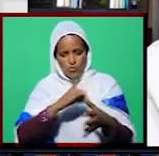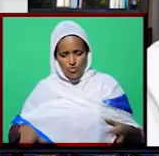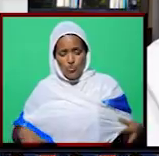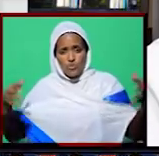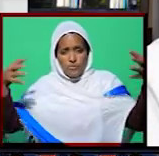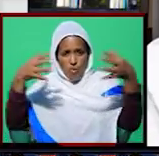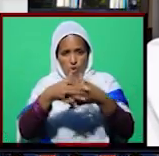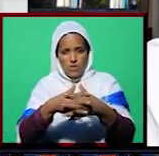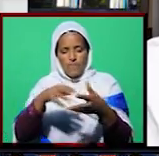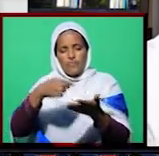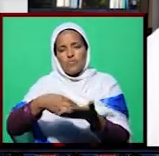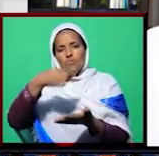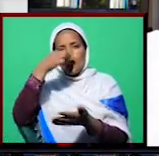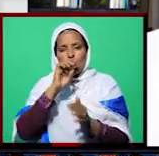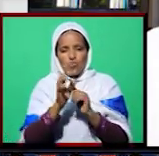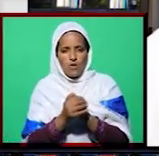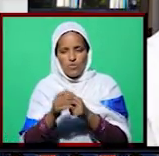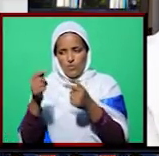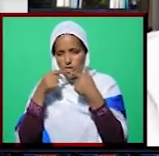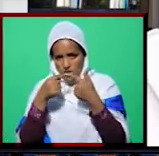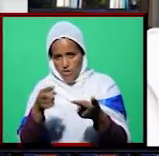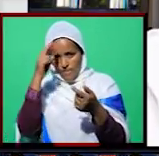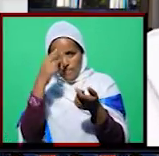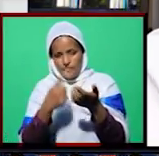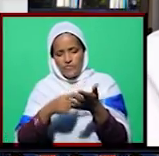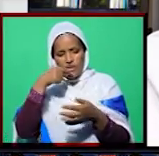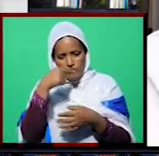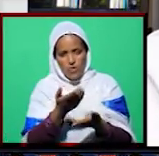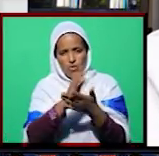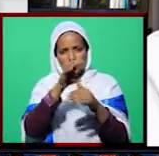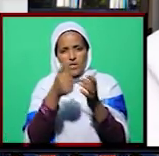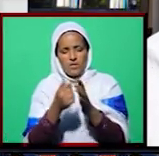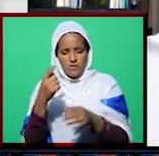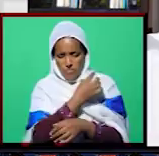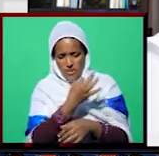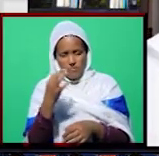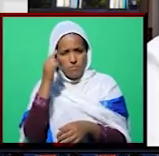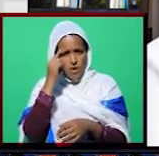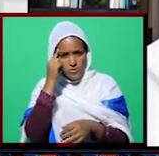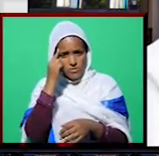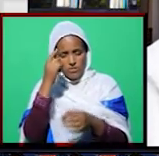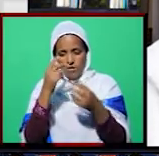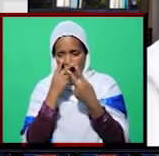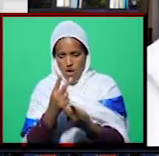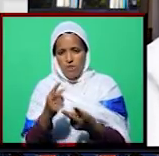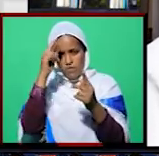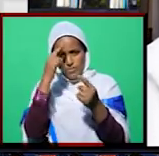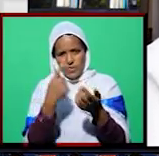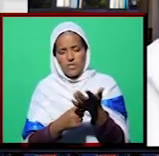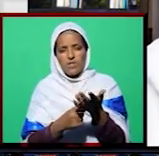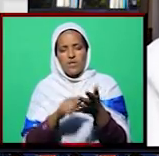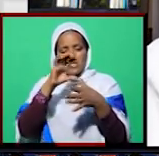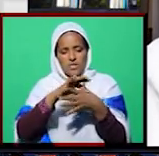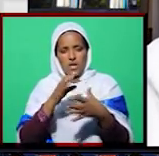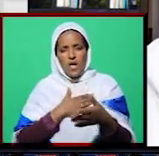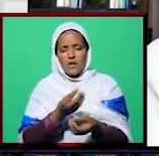ክርስቶስን። ክርስቶስ የሚዋሃደን በስጋው በደሙ ነው። እንደነገረ የሚነገረውን ነገር አስተውለን ካየ ነው ዘበላ